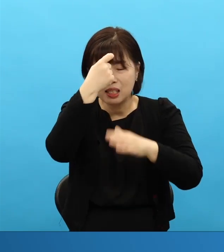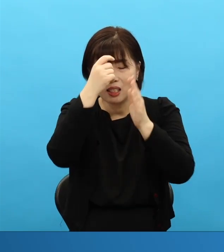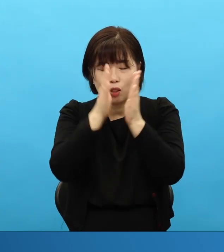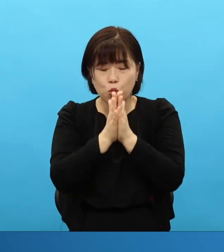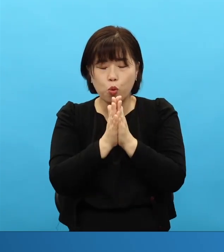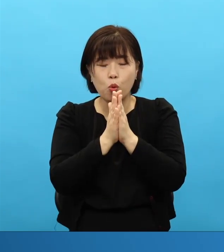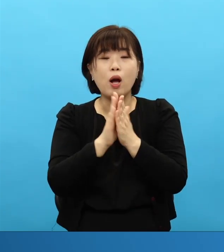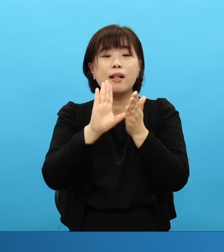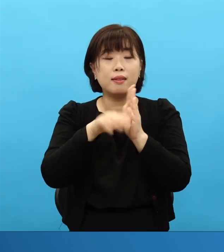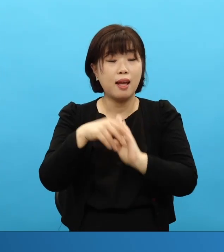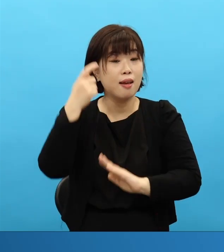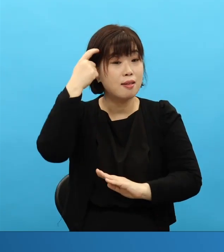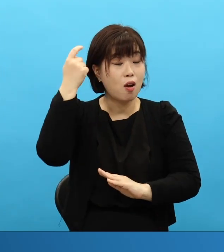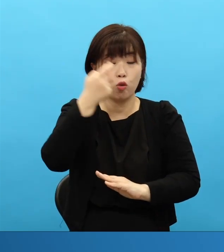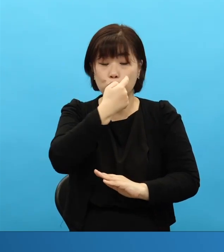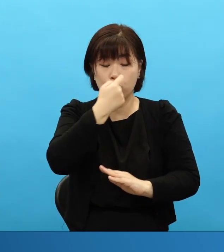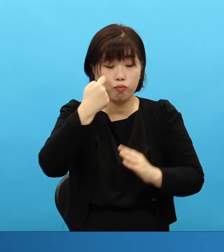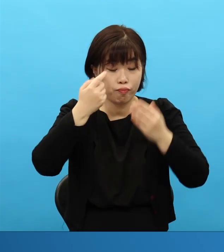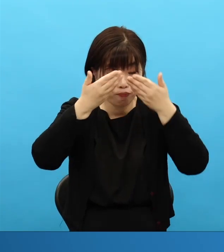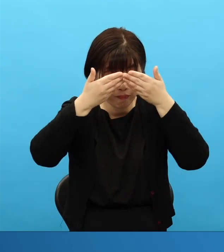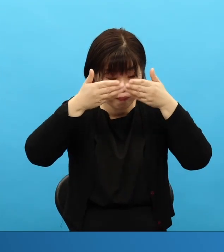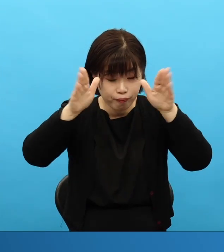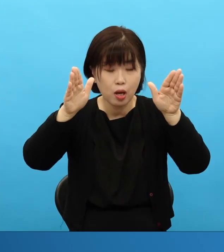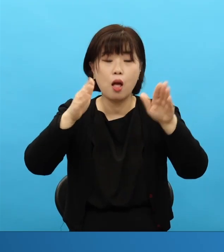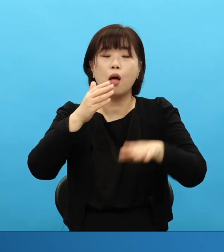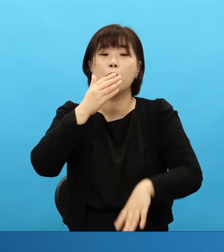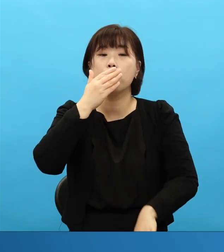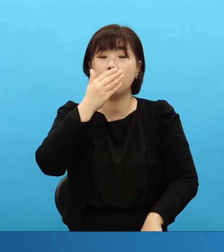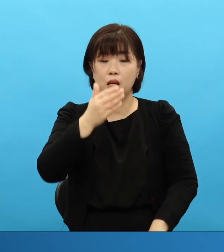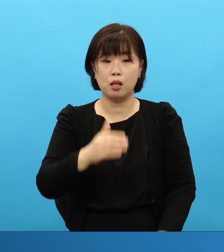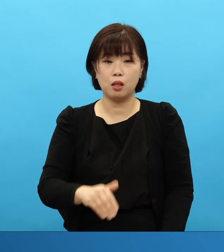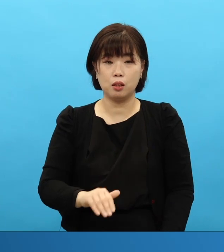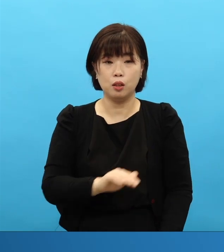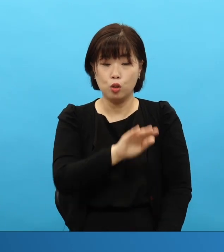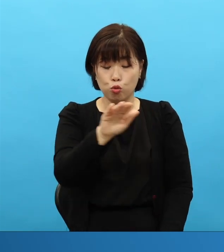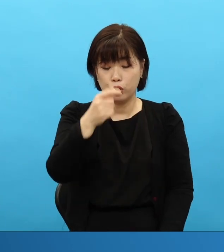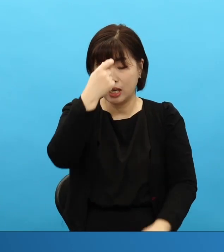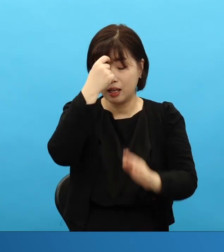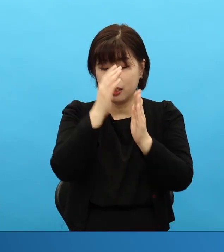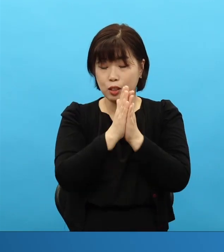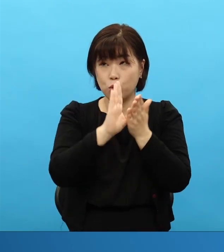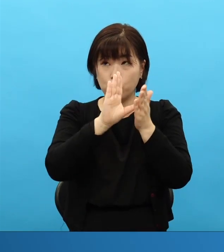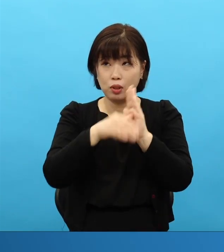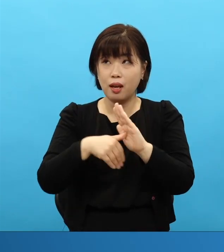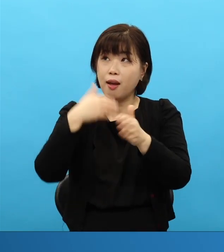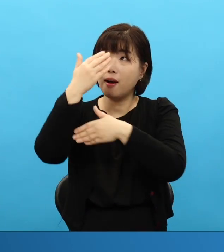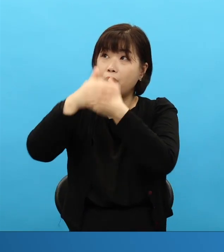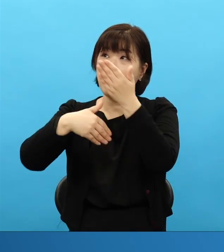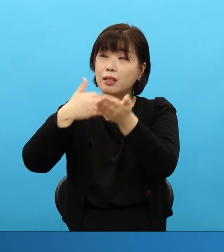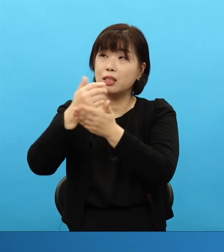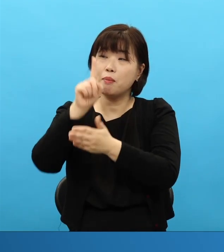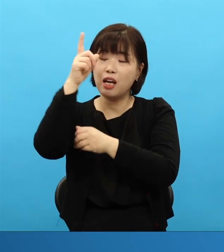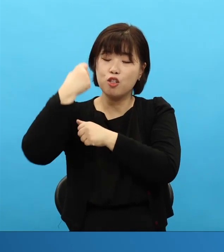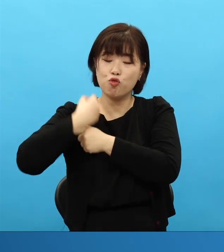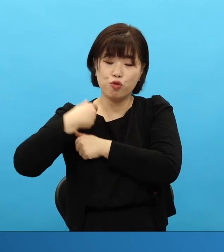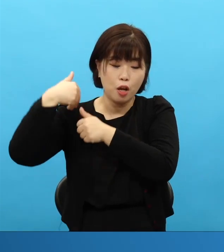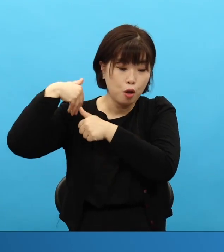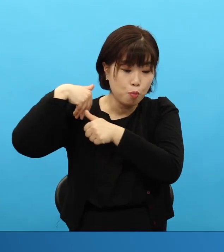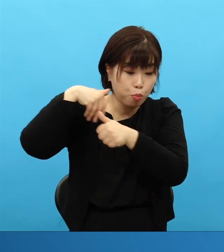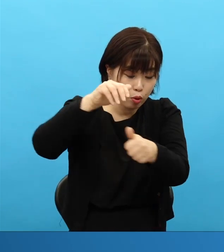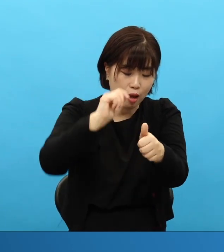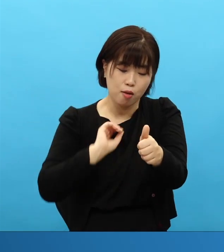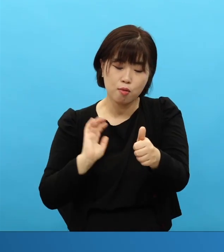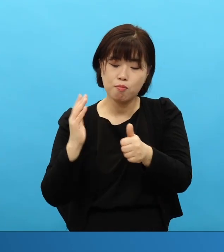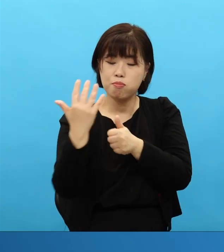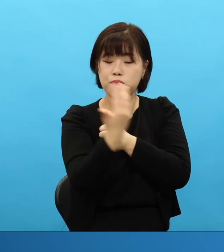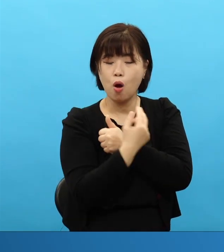내일 예배 교회에서 기도하는데 하나님은 하늘 군대를 보내서 하나님의 일을 이루시는 겁니다. 你们现在在这里祷告，明天礼拜的时候祷告，神差派主的天军